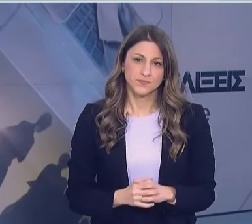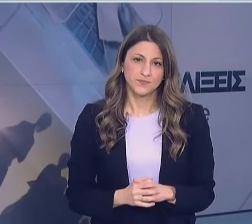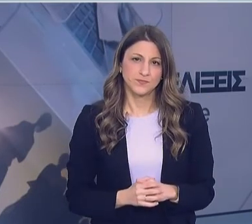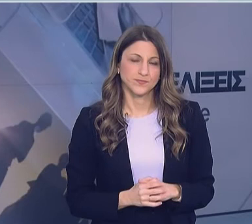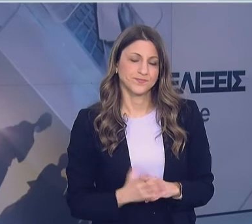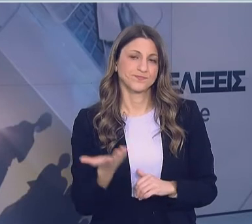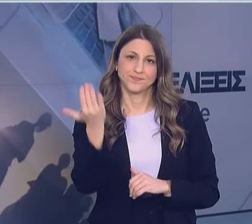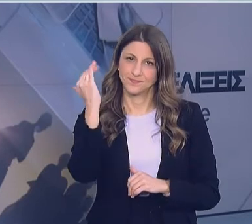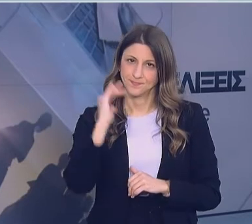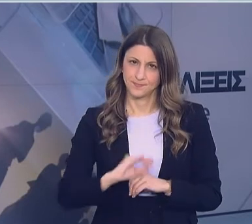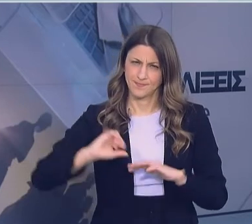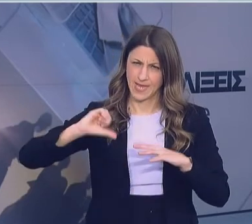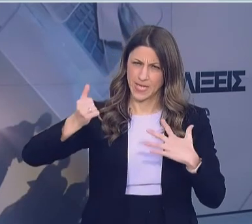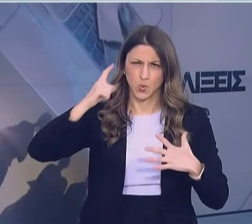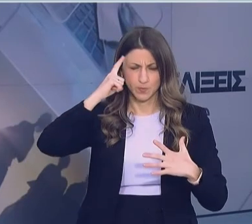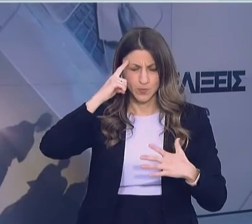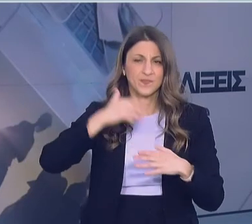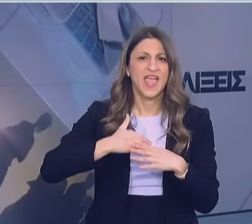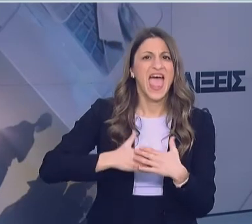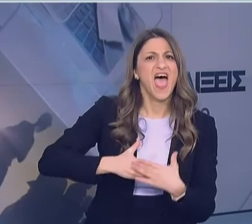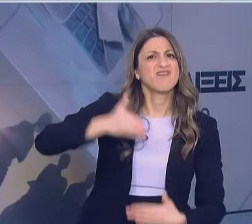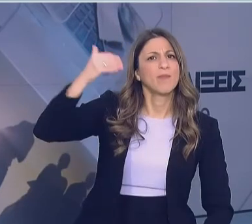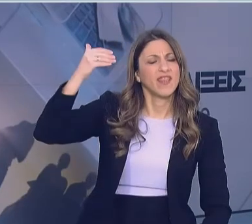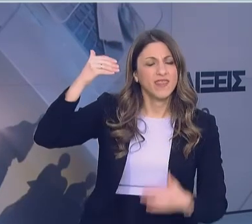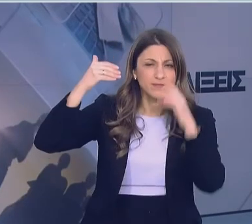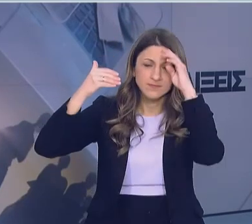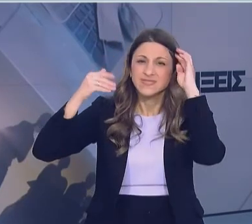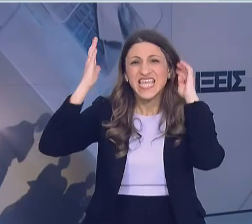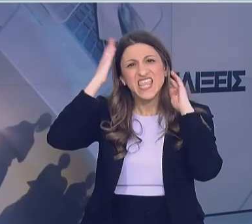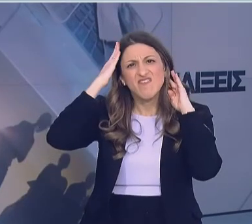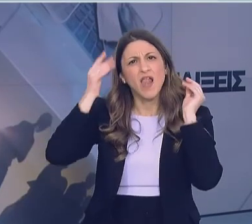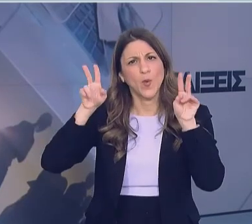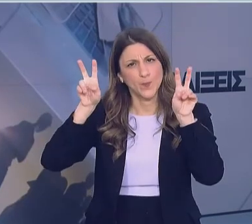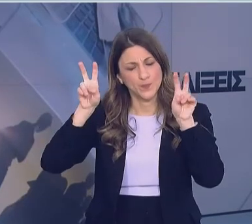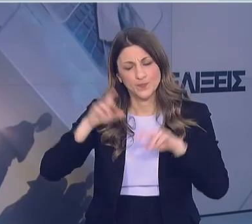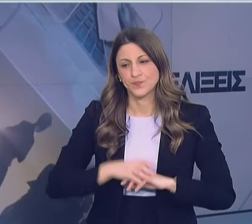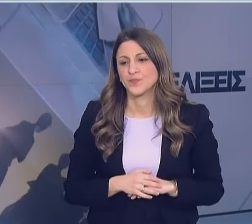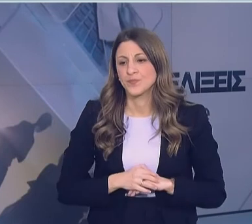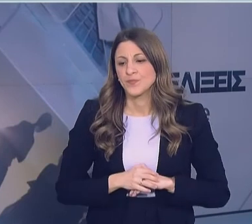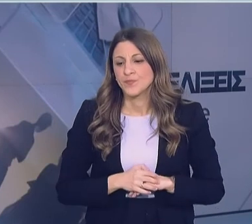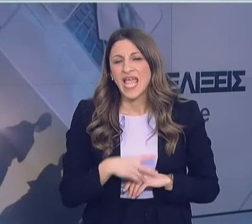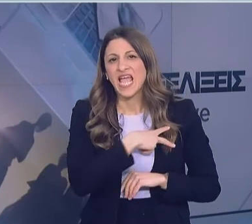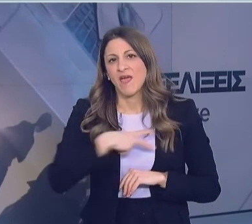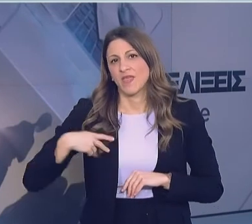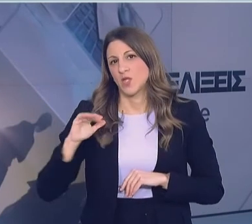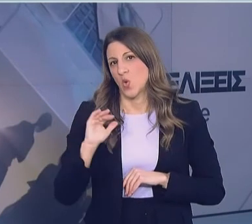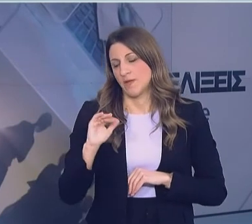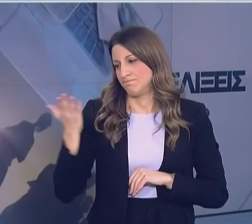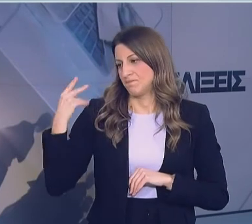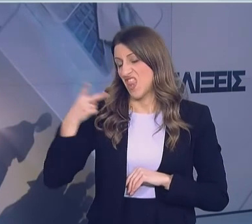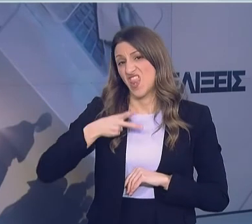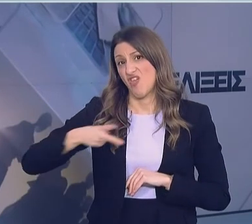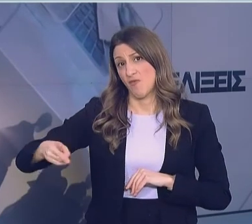Η κυρία Κουρουλεμπίνη από την εφημερίδα Κεφάλαιο και το Capital.gr. Κύριε Τσιόδρα, συμπληρώνονται σχεδόν 2 εβδομάδες από την επιβολή των μέτρων για την